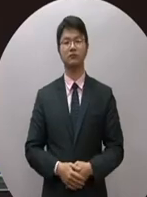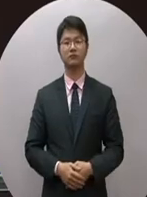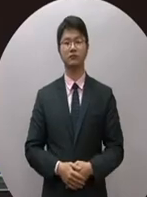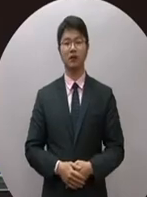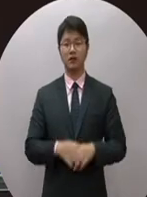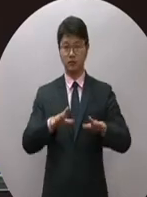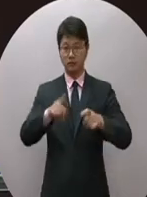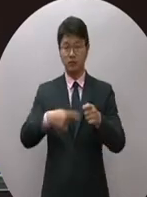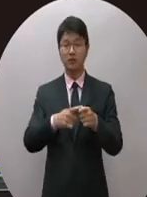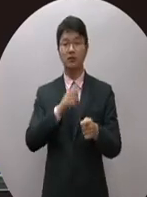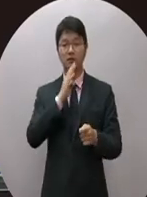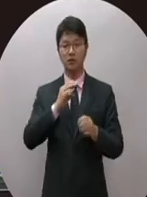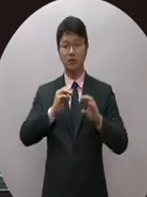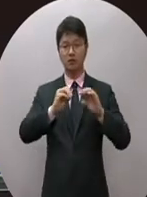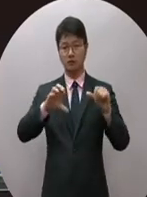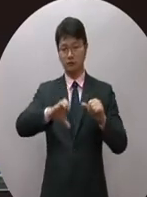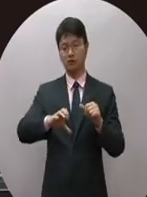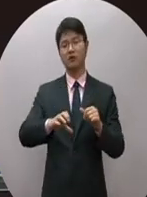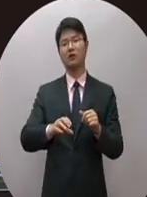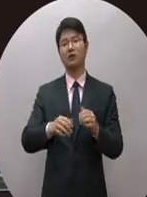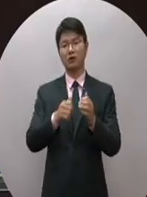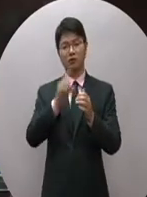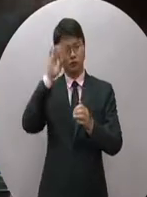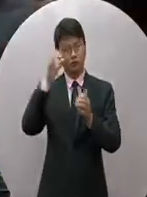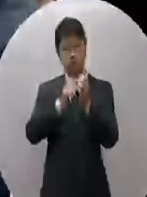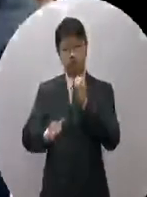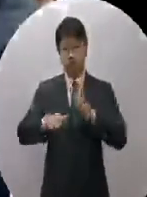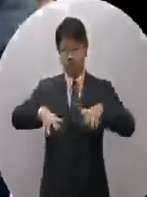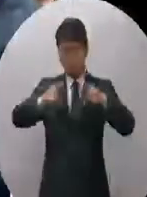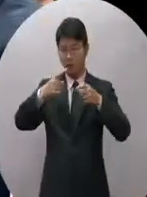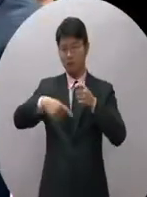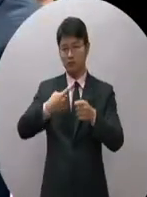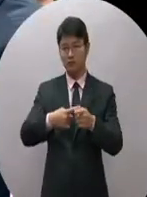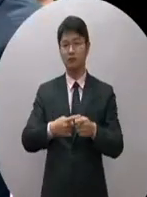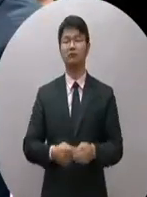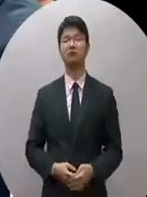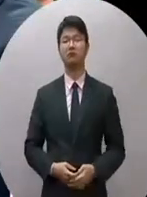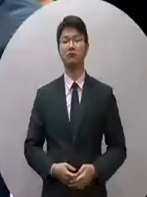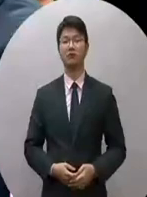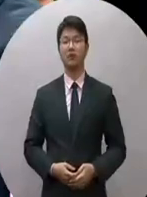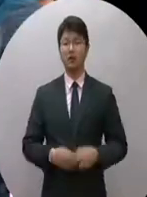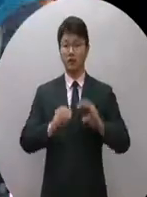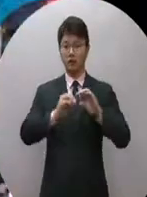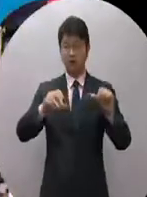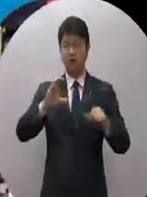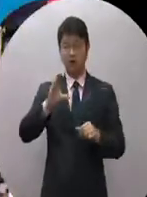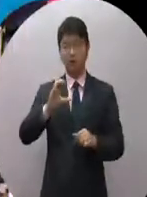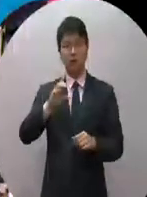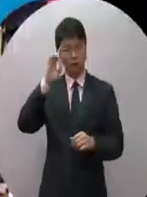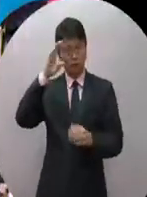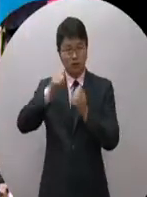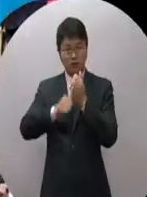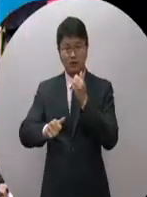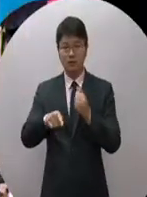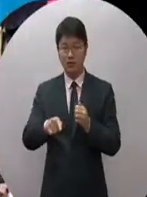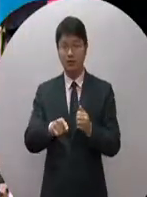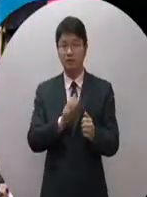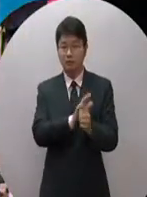地方创生元年，地方创生不是在纾压都会